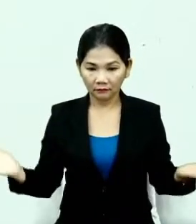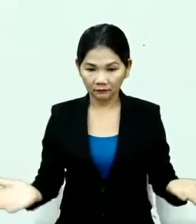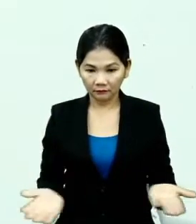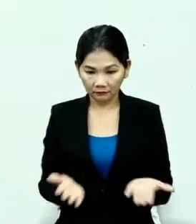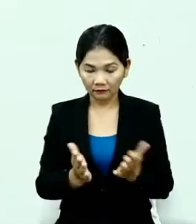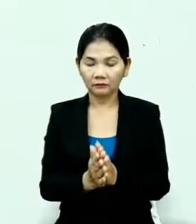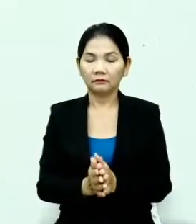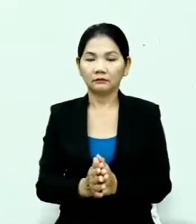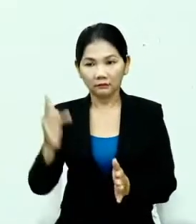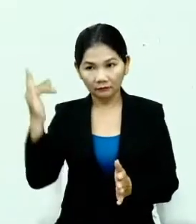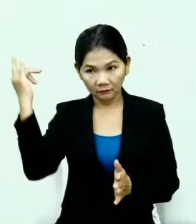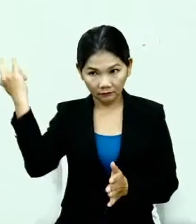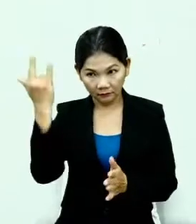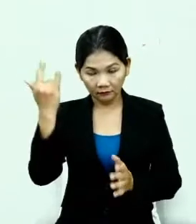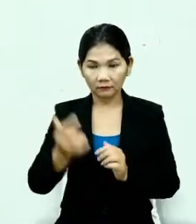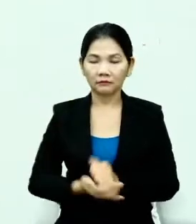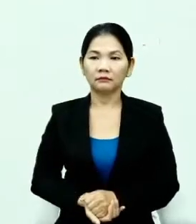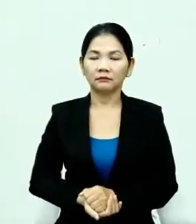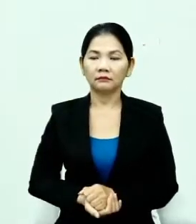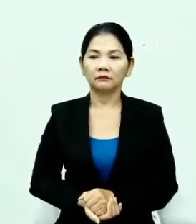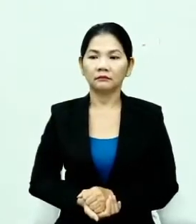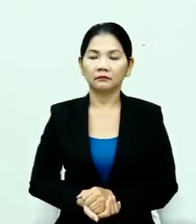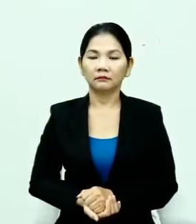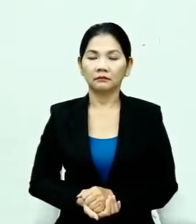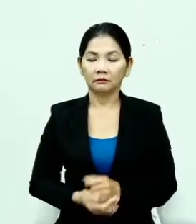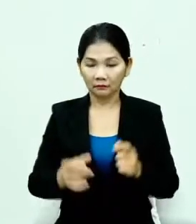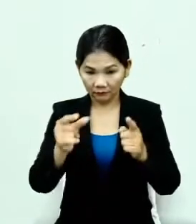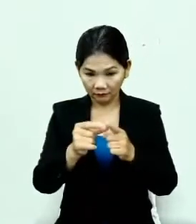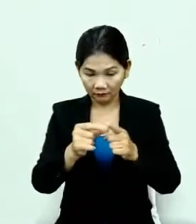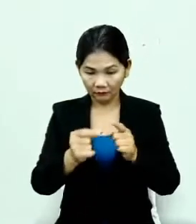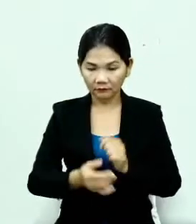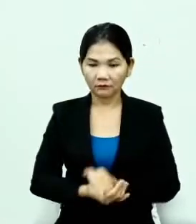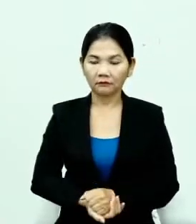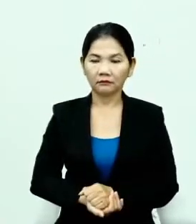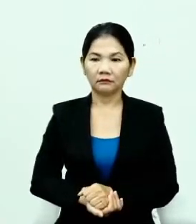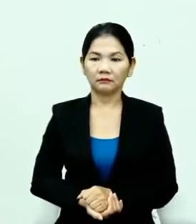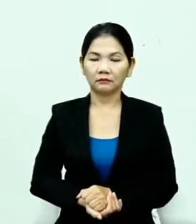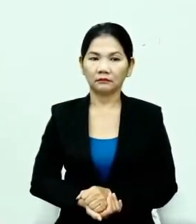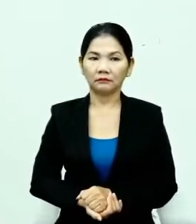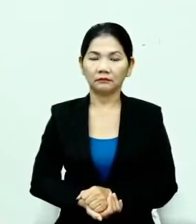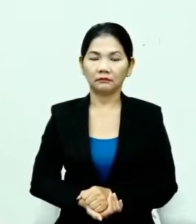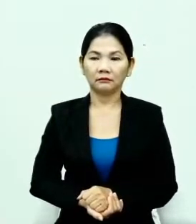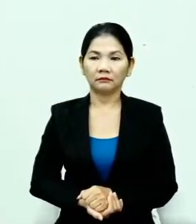đáy nâng tay nè con. Chà, tỏ, bánh to tiết. Mình bị ấy tiết á con. Ở